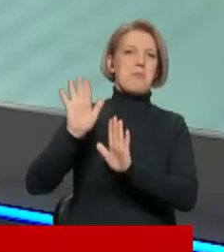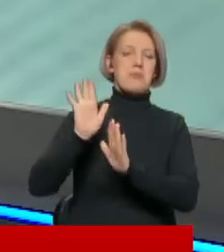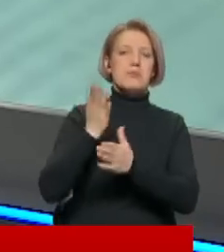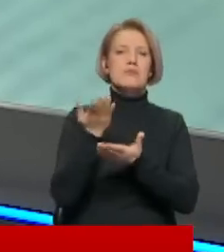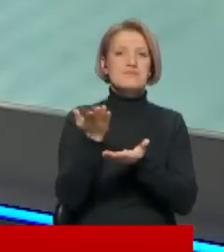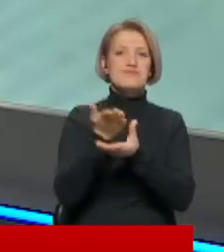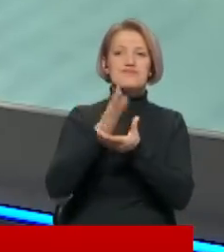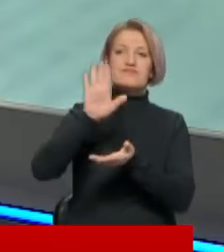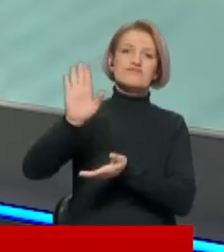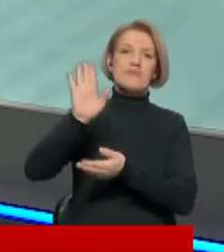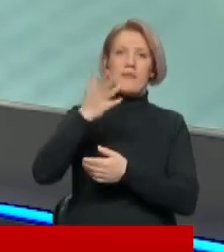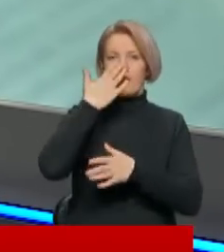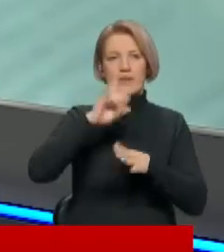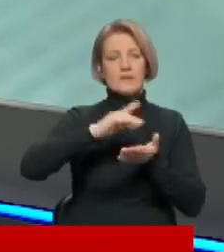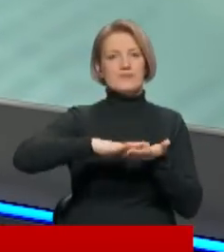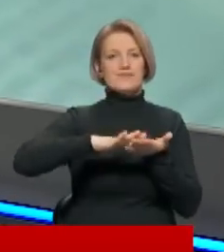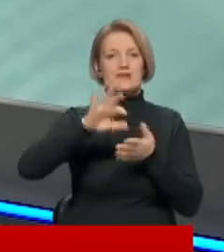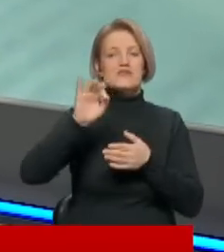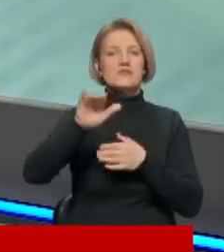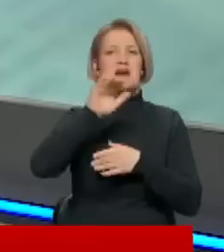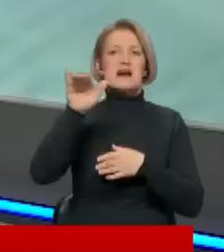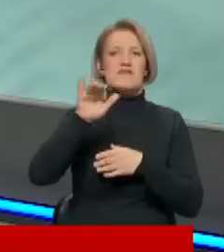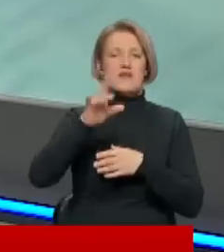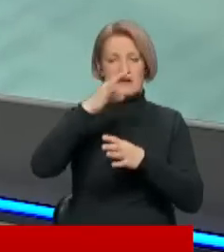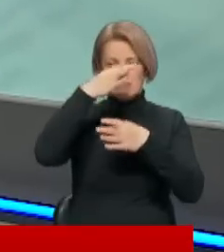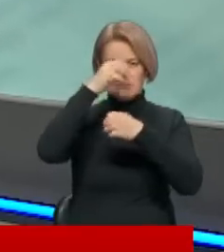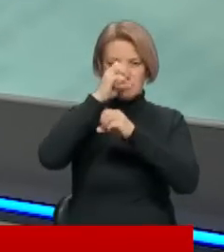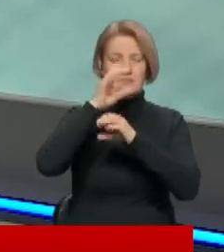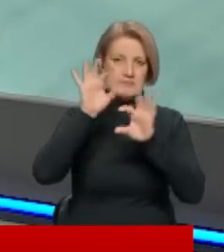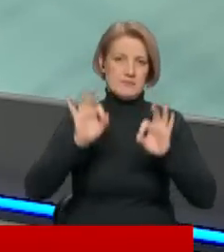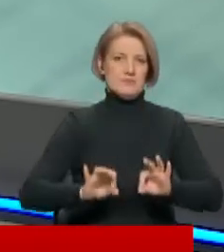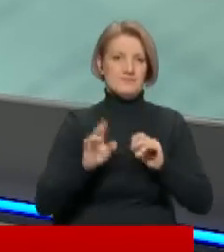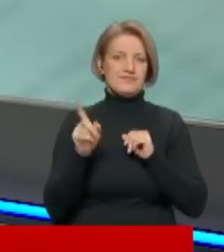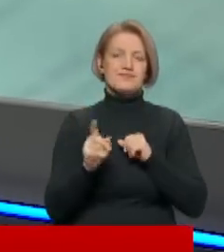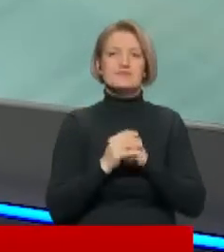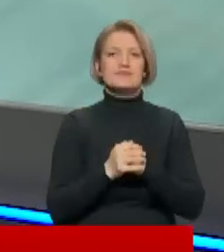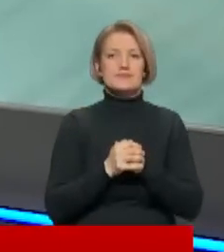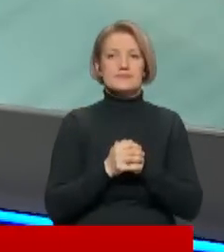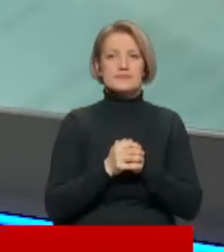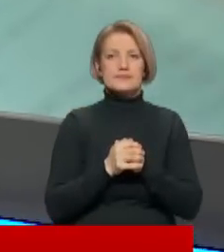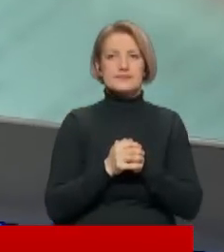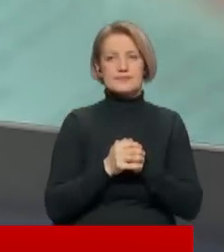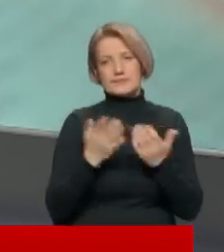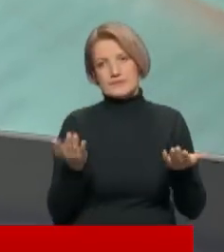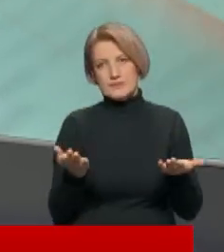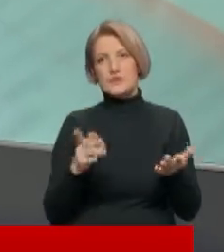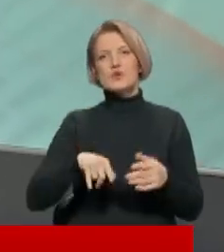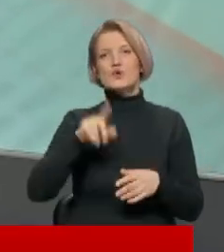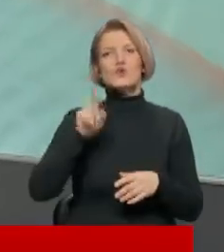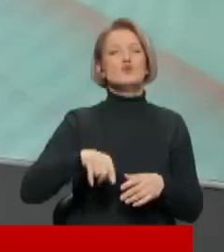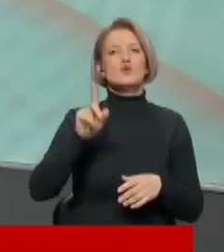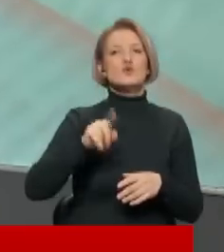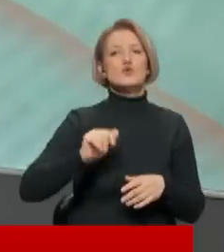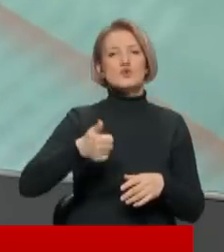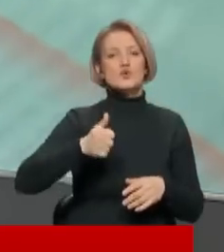düzenleme ve şimdi raflar mercek altına alınacak bu düzenleme ile deniliyor yani gün gün